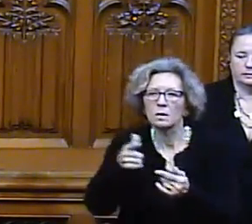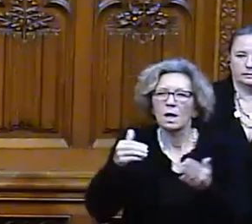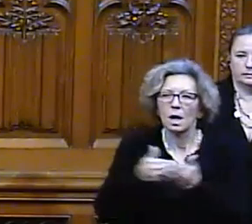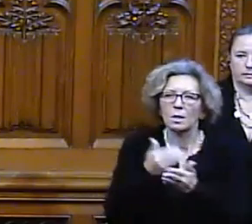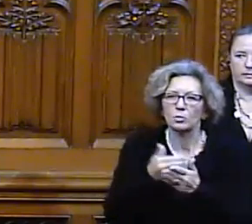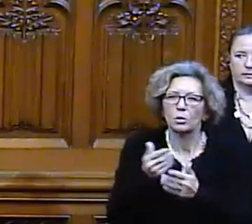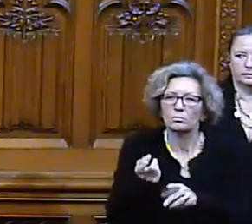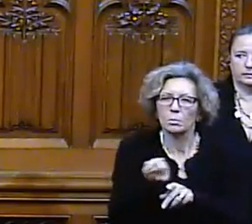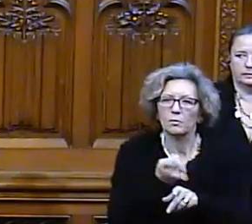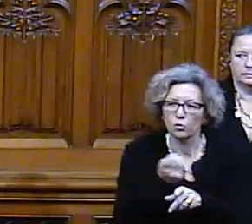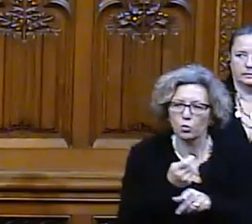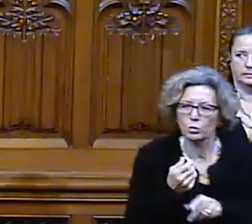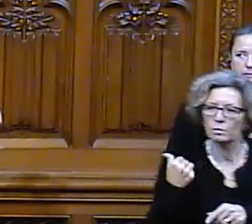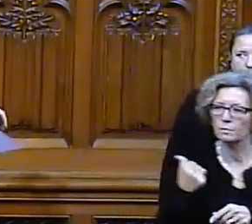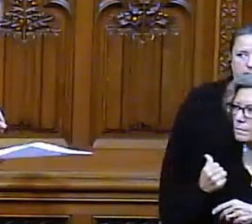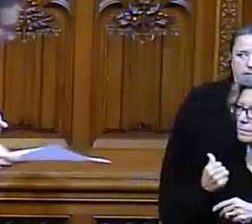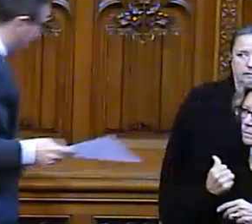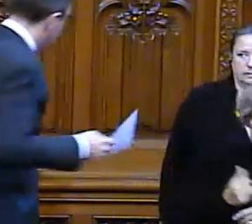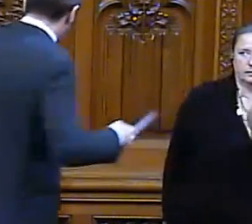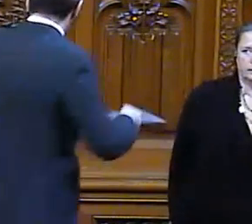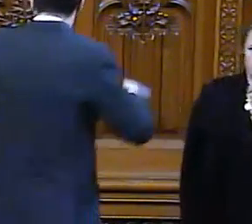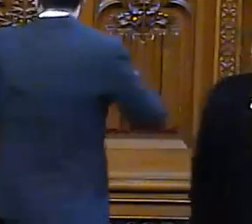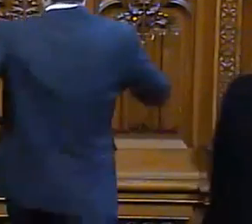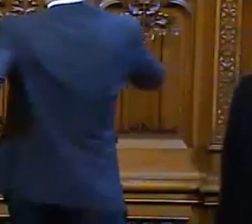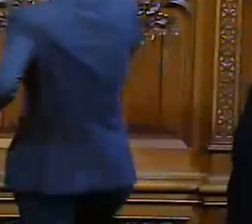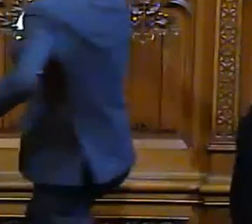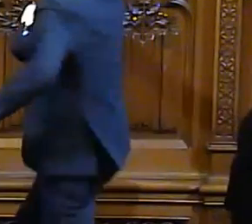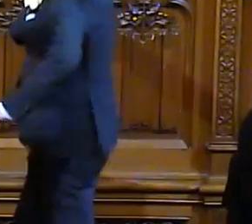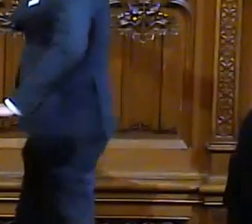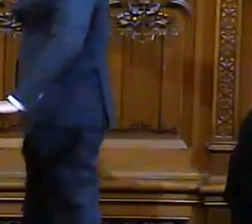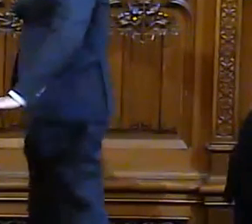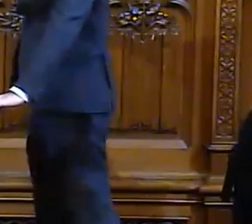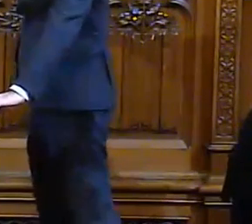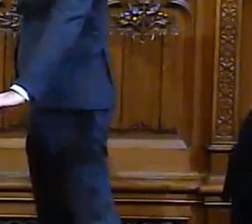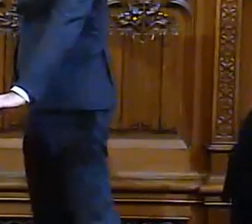so bevorzugende Variante.